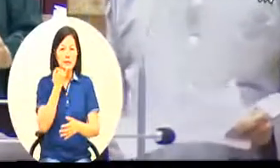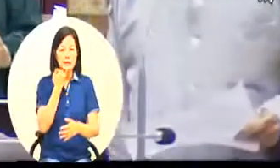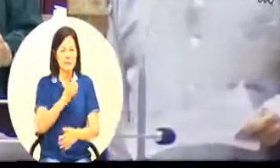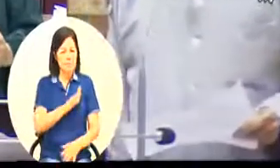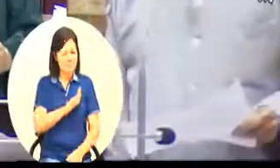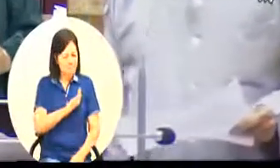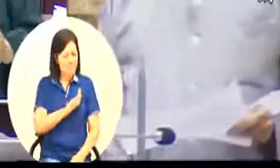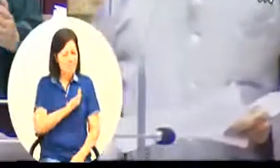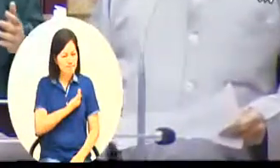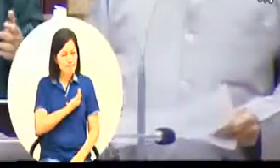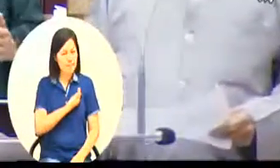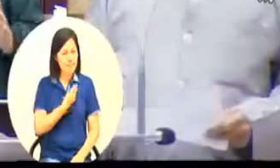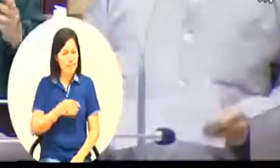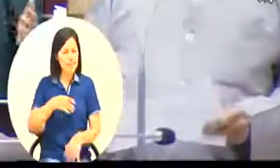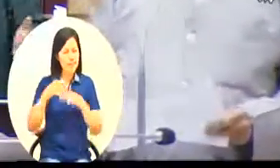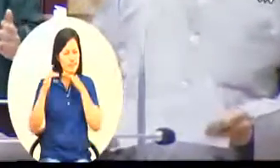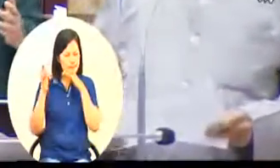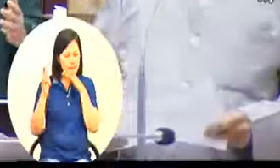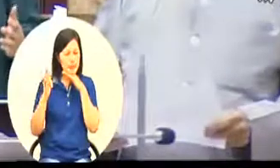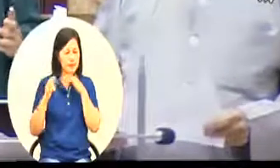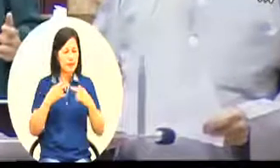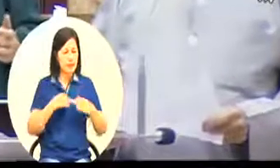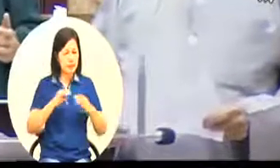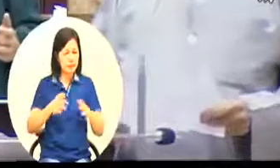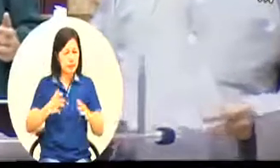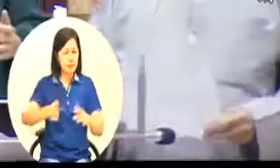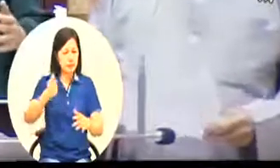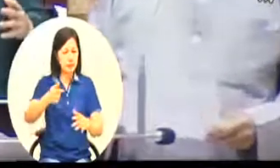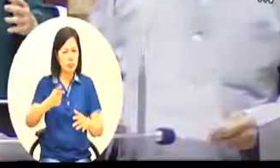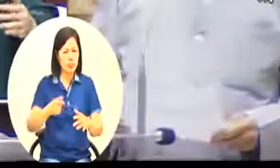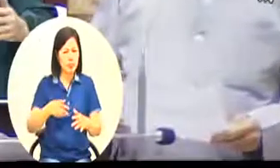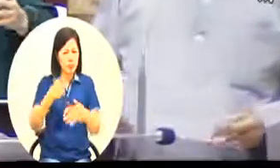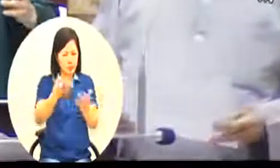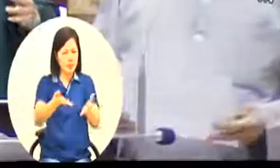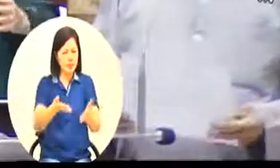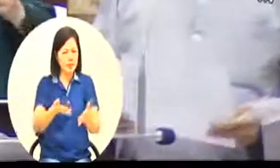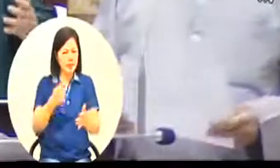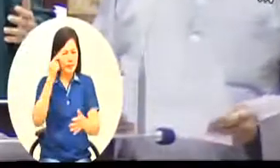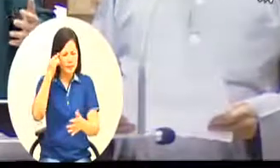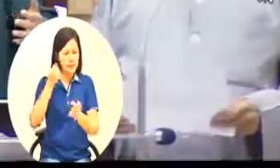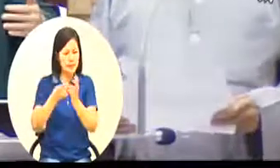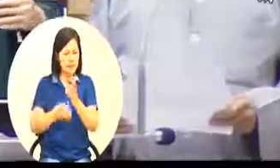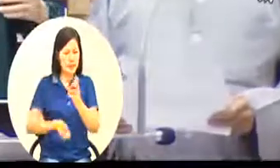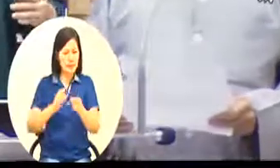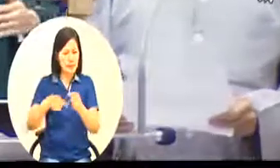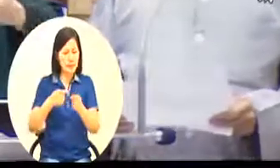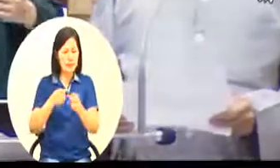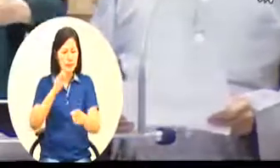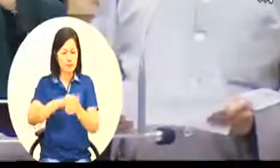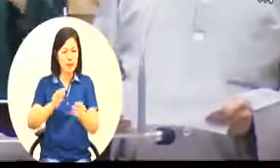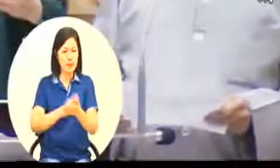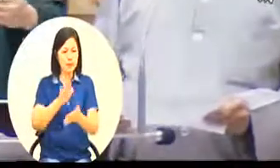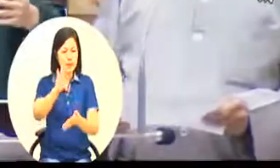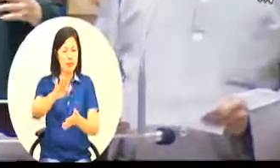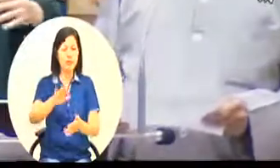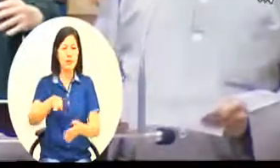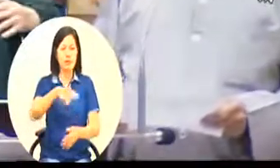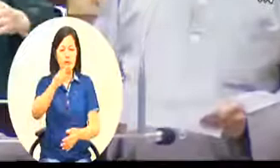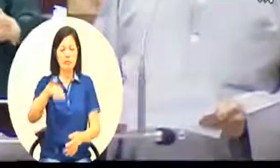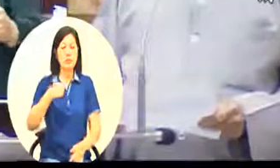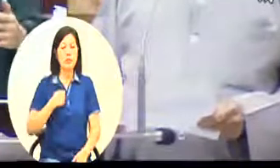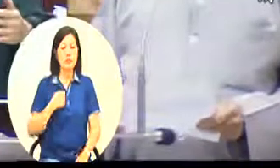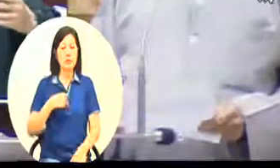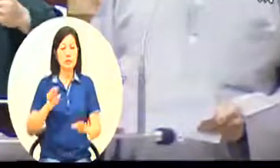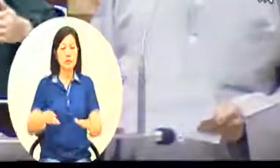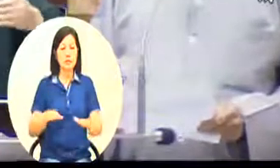性一下。啊，是毋过，予蔡英文总统一段时间。蔡英文总统一年了，我想你大家你知影，伊